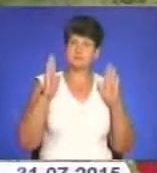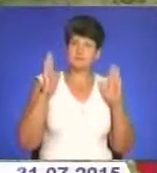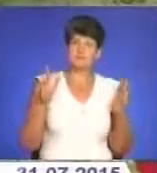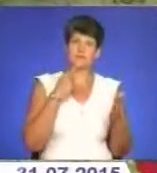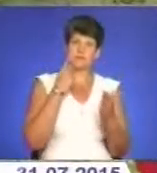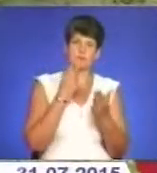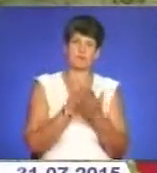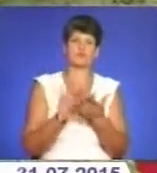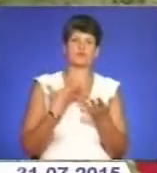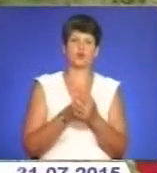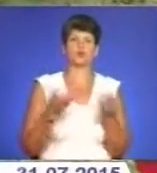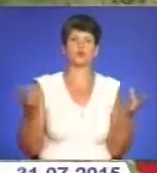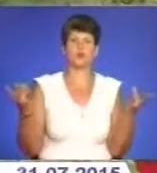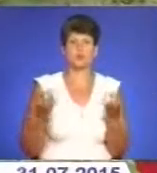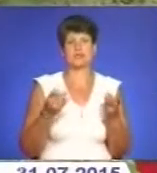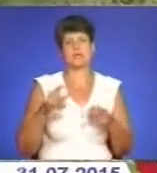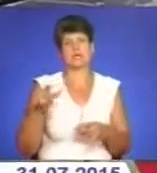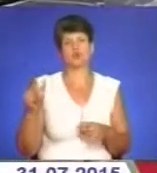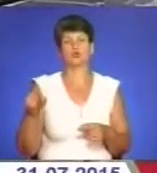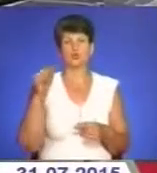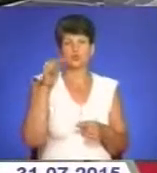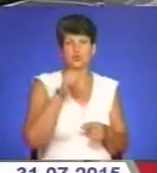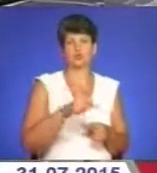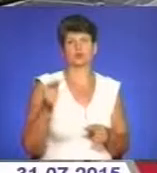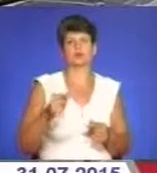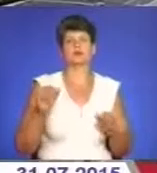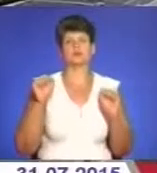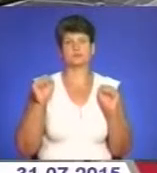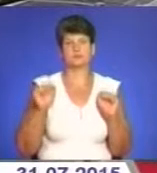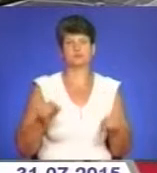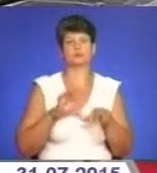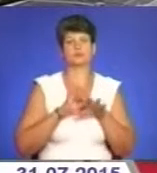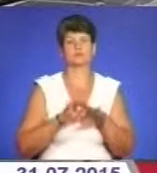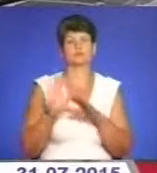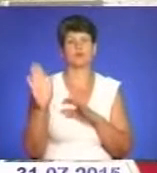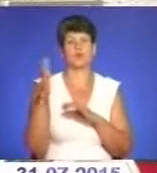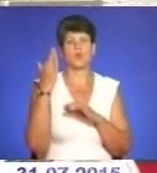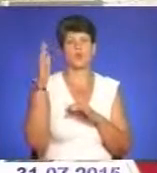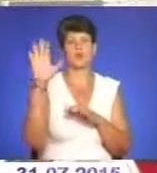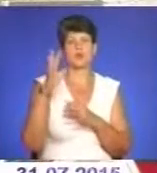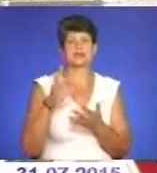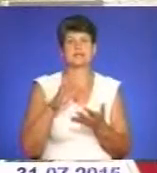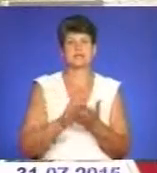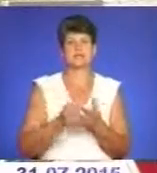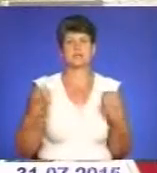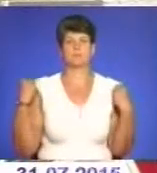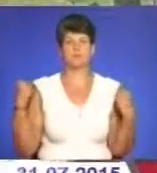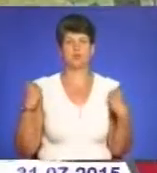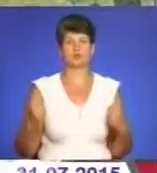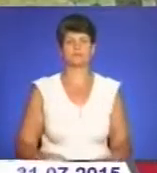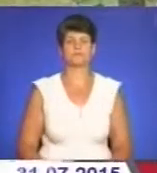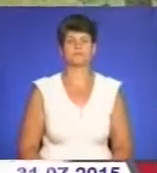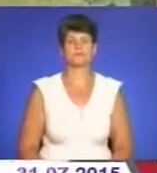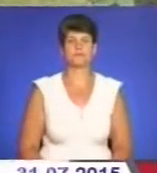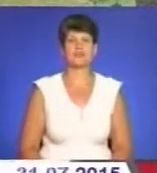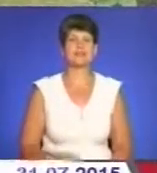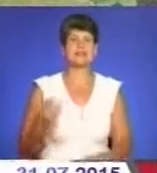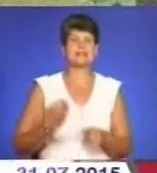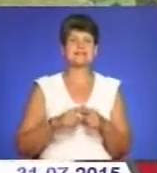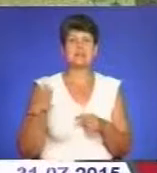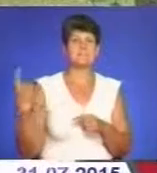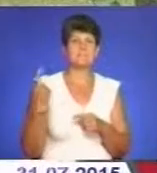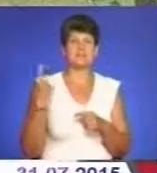свою необхідність людям. Тут тернополяни будуть здійснювати прогулянки, займатимуться спортом. Це перший парк, який створюється з